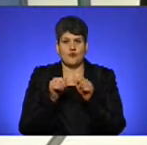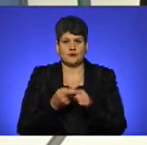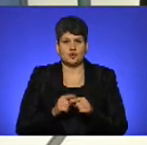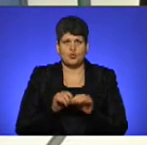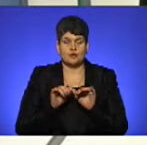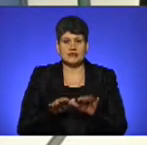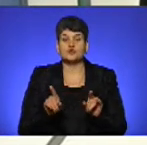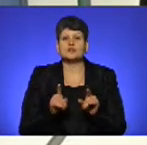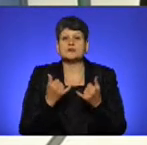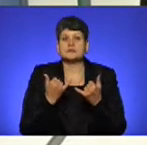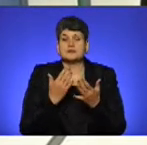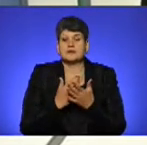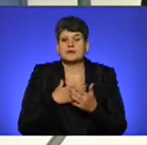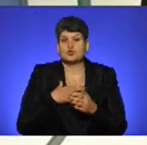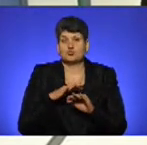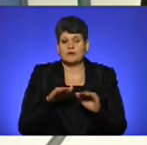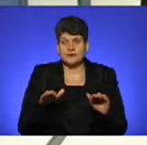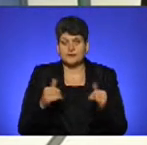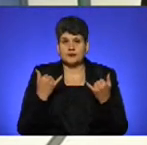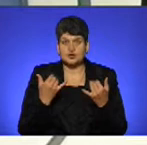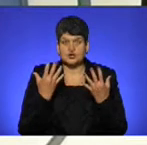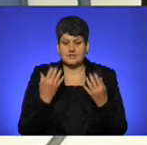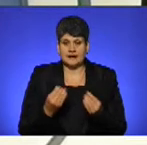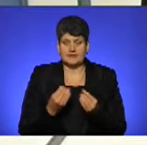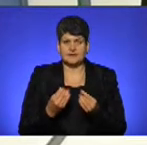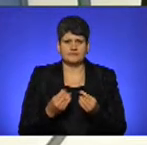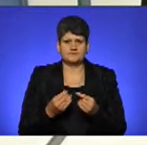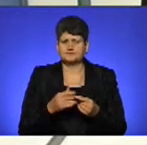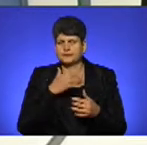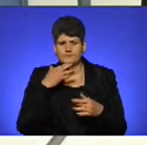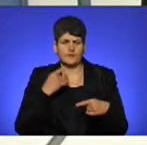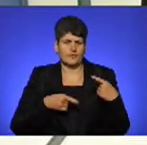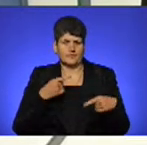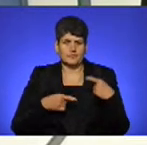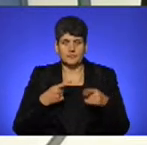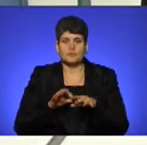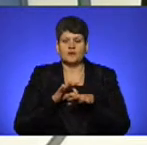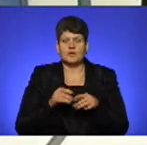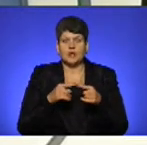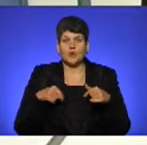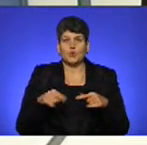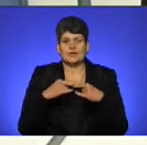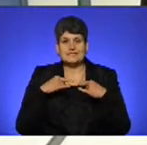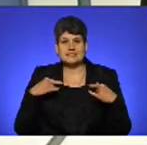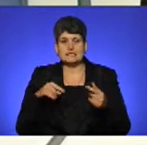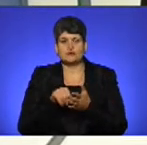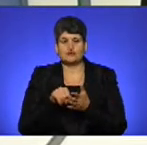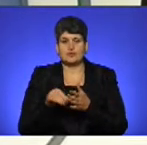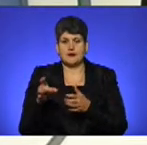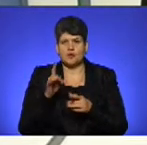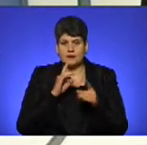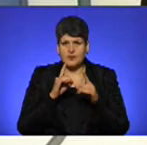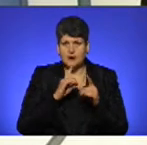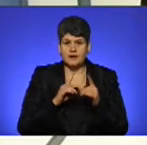Що відбувається на нашому рівні? На сьогоднішній день відбуваються дуже інтенсивні дискусії. Ми провели один круглий стіл за участю голів районних рад, представників